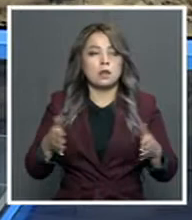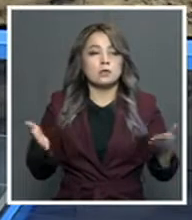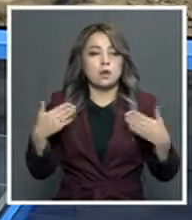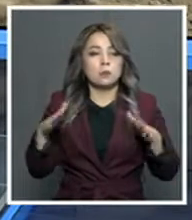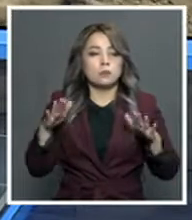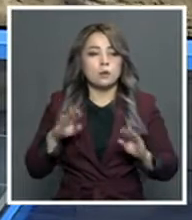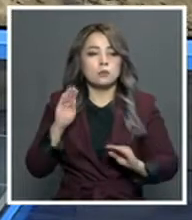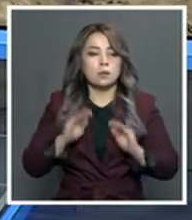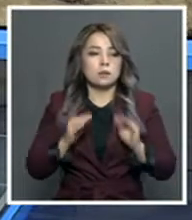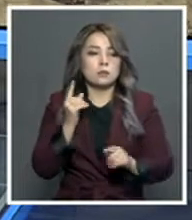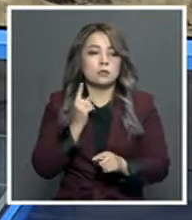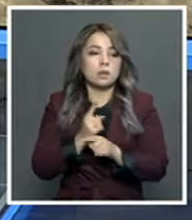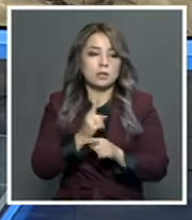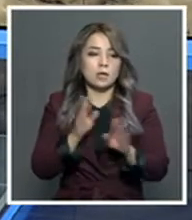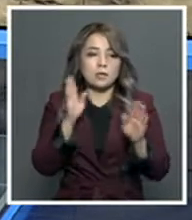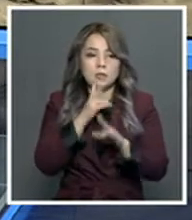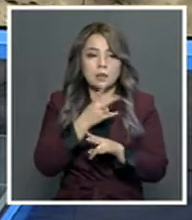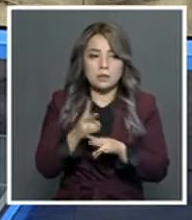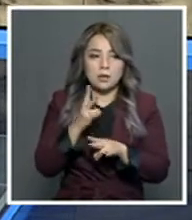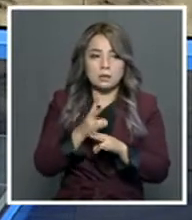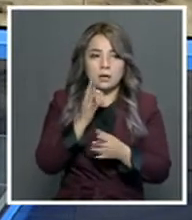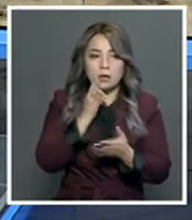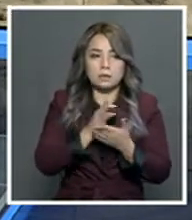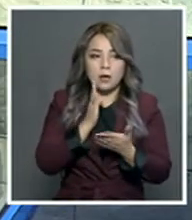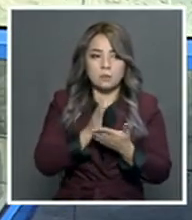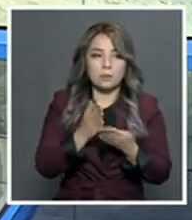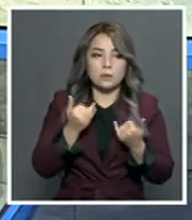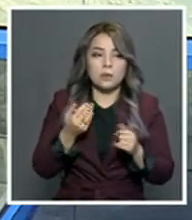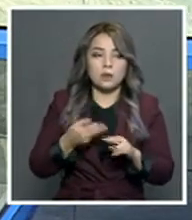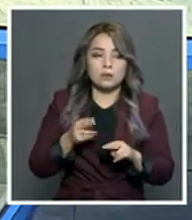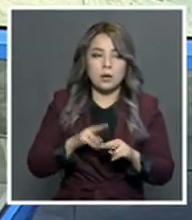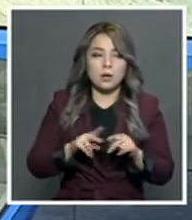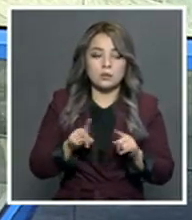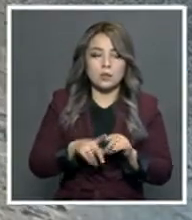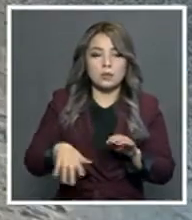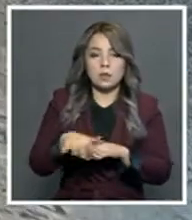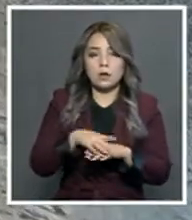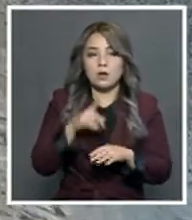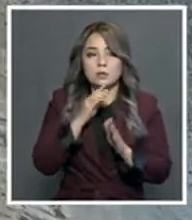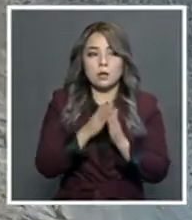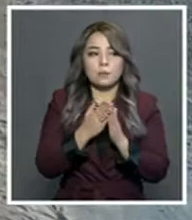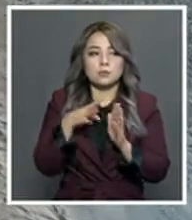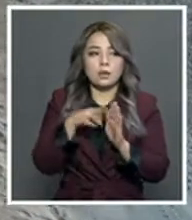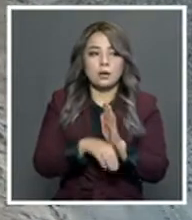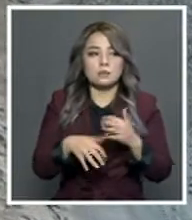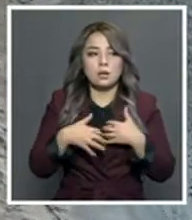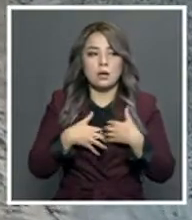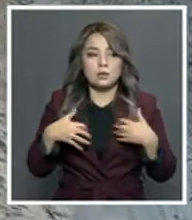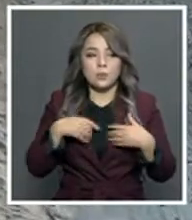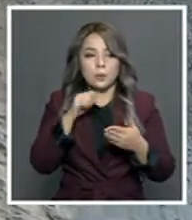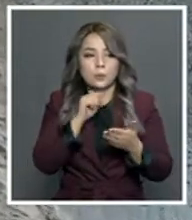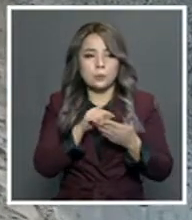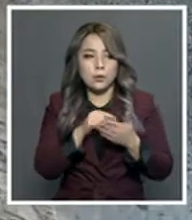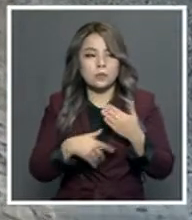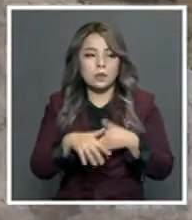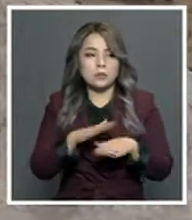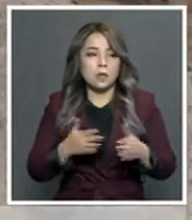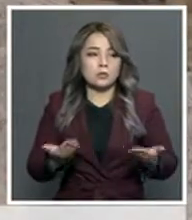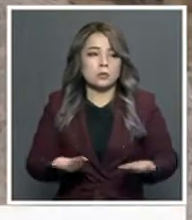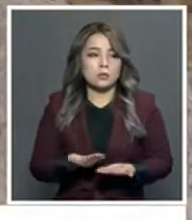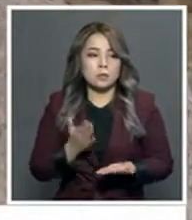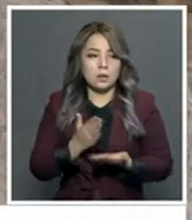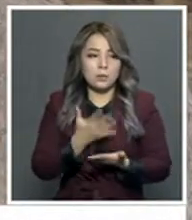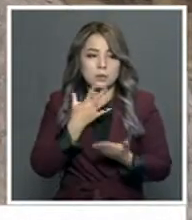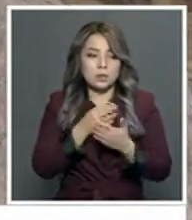орнын салу сол жердің табиғатына зиянын тигізе. Өйткені Бозжыраны қызыл кітапқа енген аң құстар мекен етеді. Құрылыс жұмыстары олардың